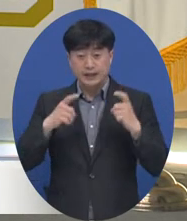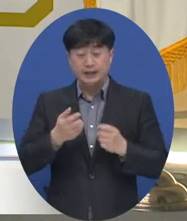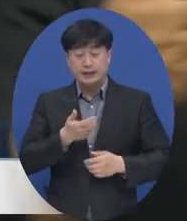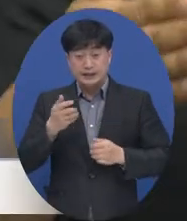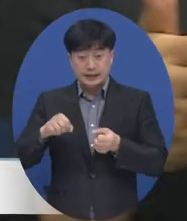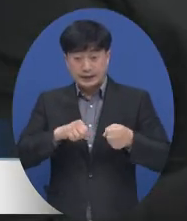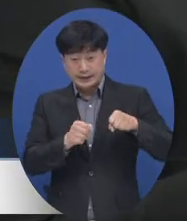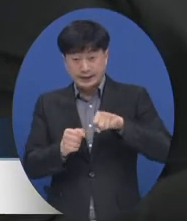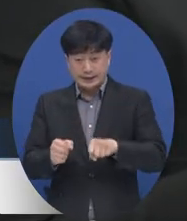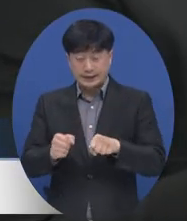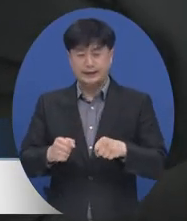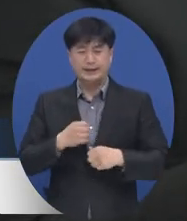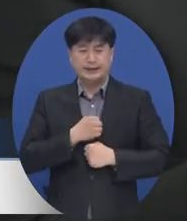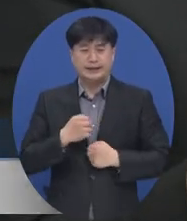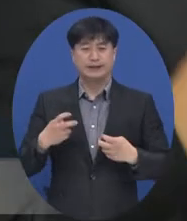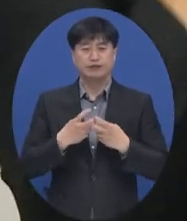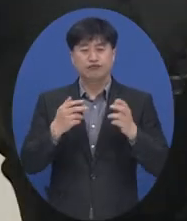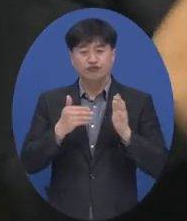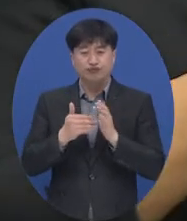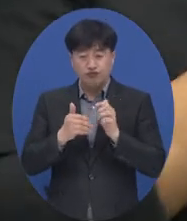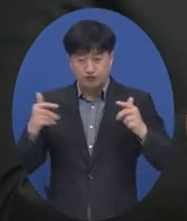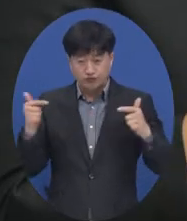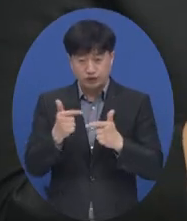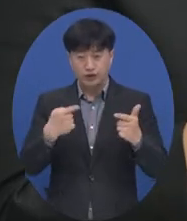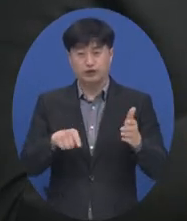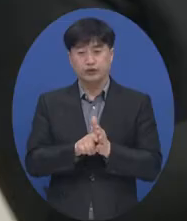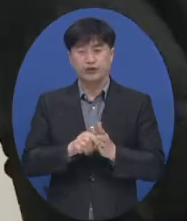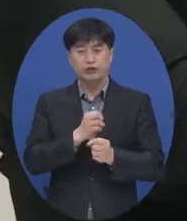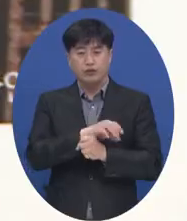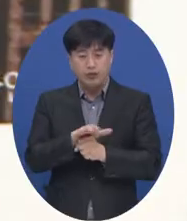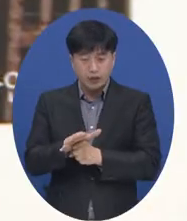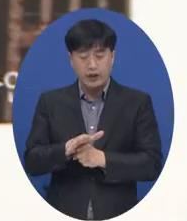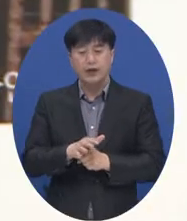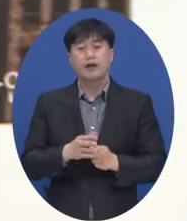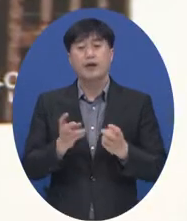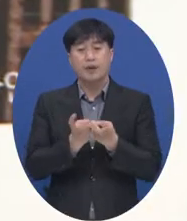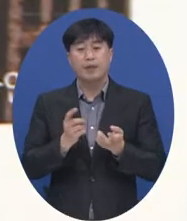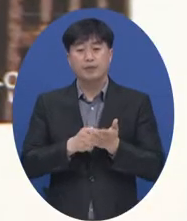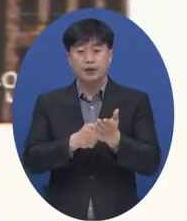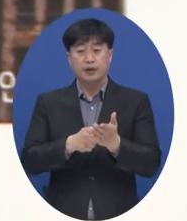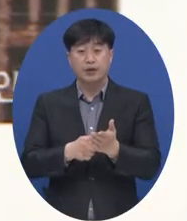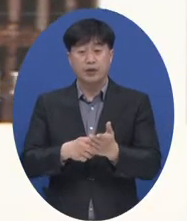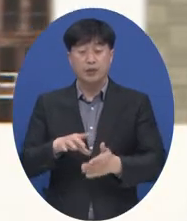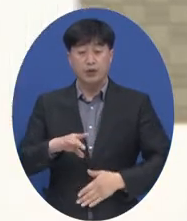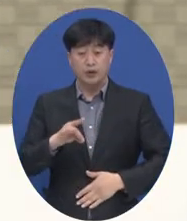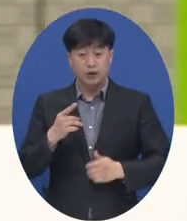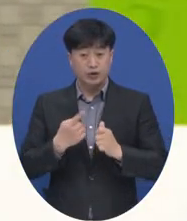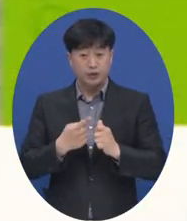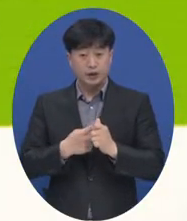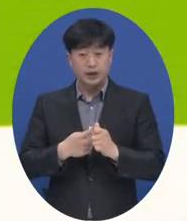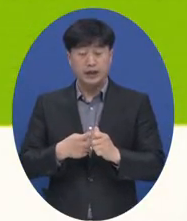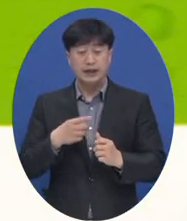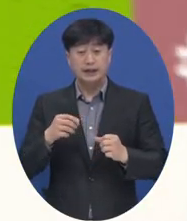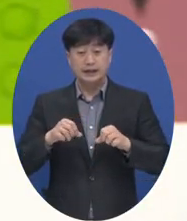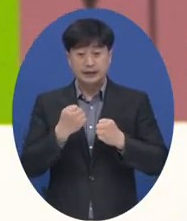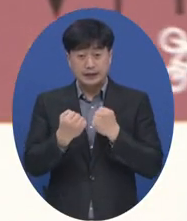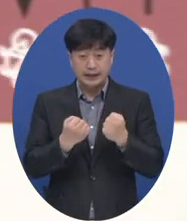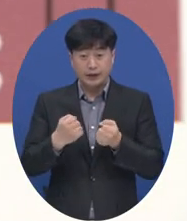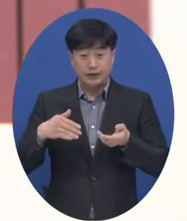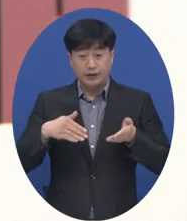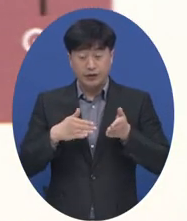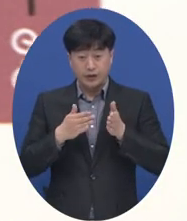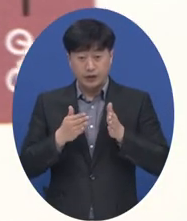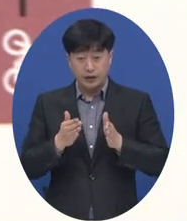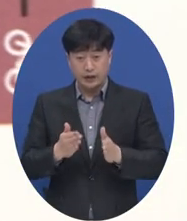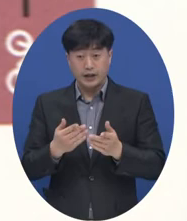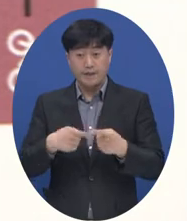장치 안전사고를 줄이기 위해 다양한 대책을 내놨습니다 우선 자전거도로와 개인형 이동 장치가 함께 이용할 수 있는